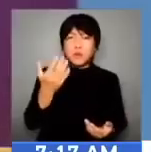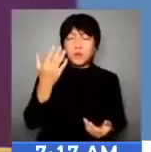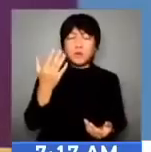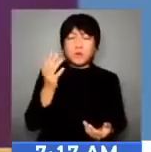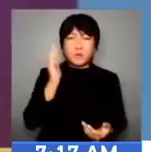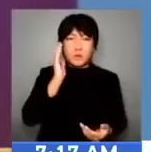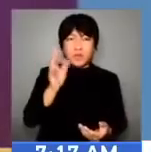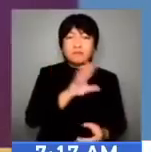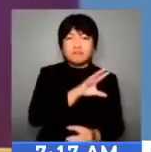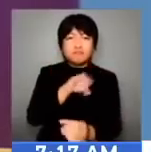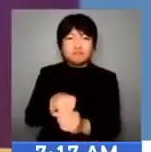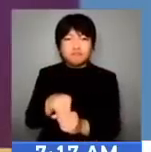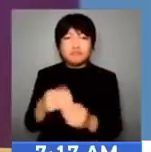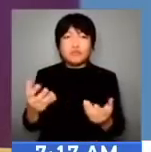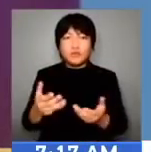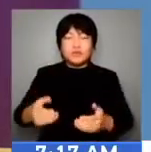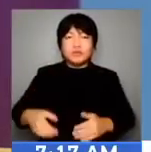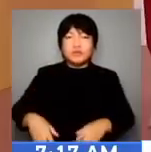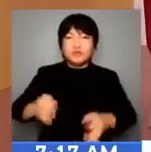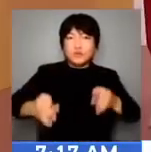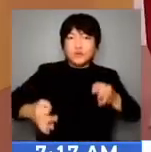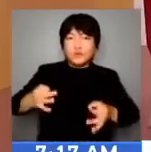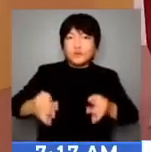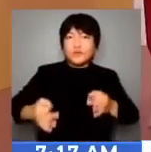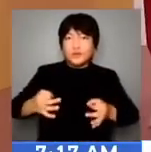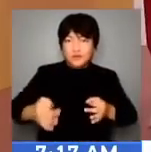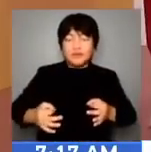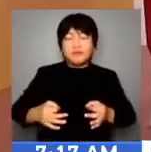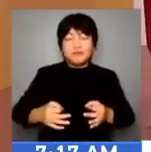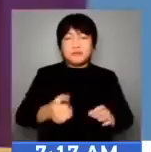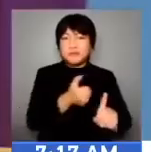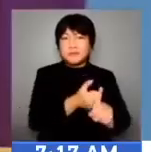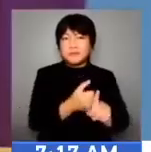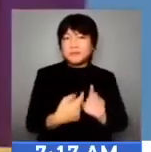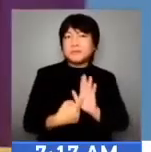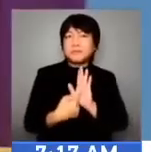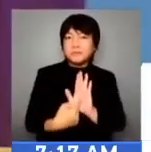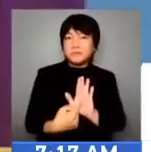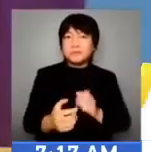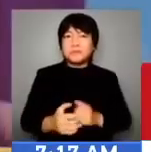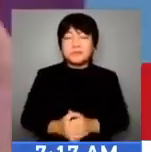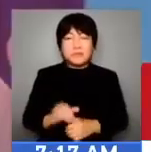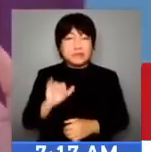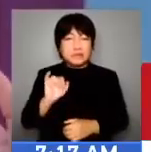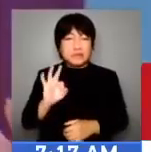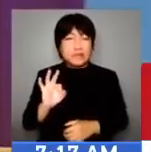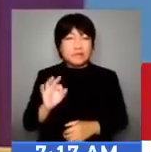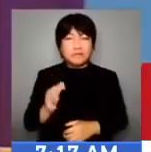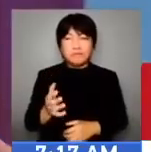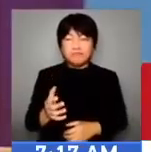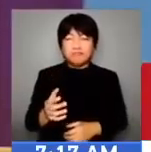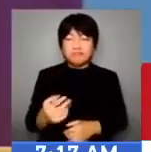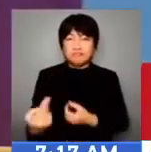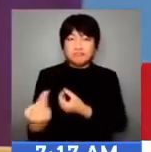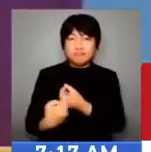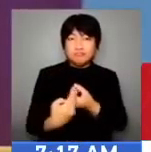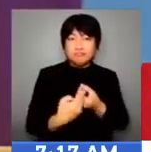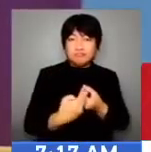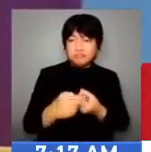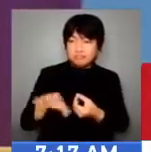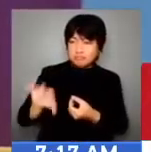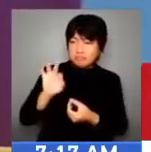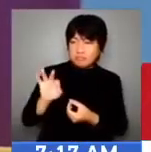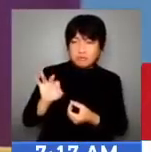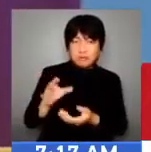ay siya mismo ang magpipresenta. At kung may hindi man daw mapili na contestant for the next round, ay pinapakuha na niya